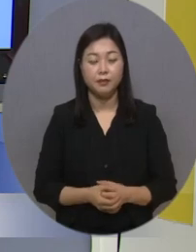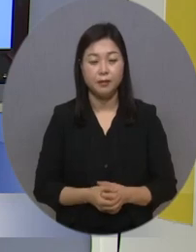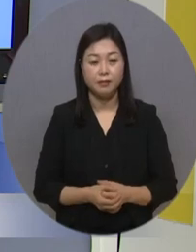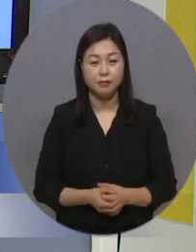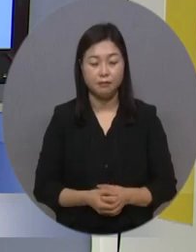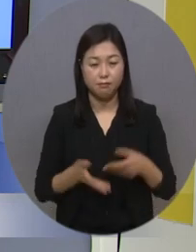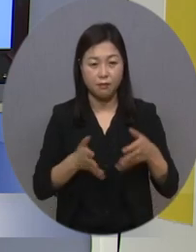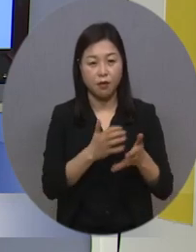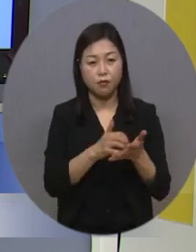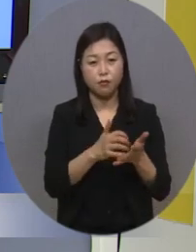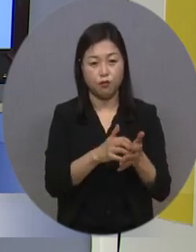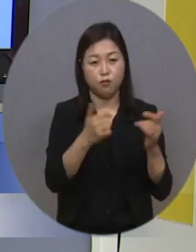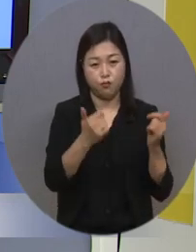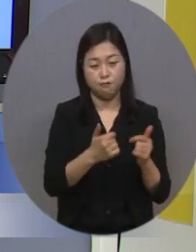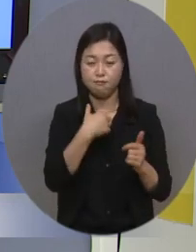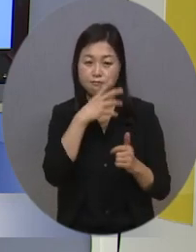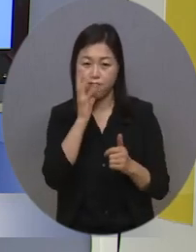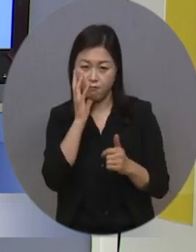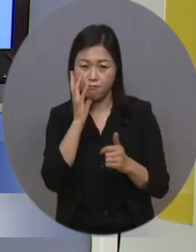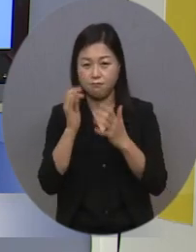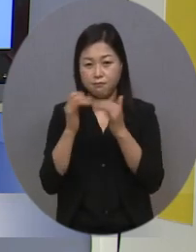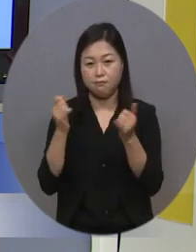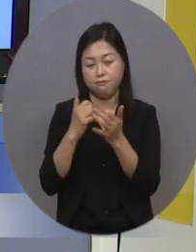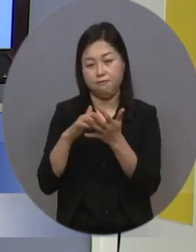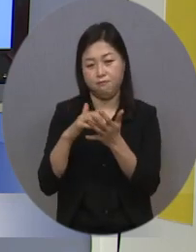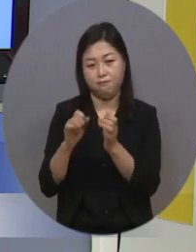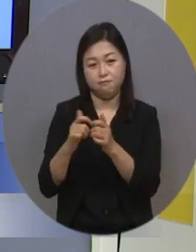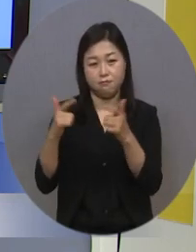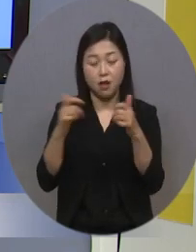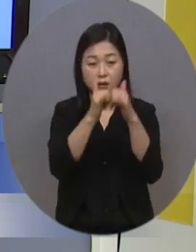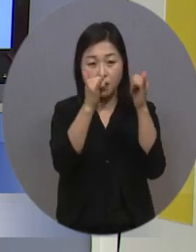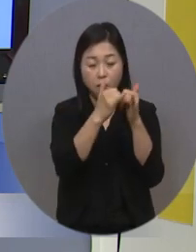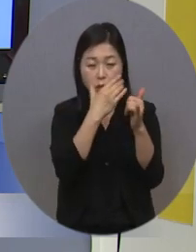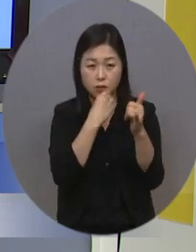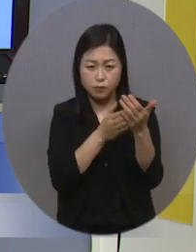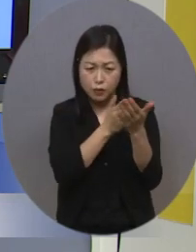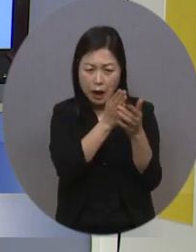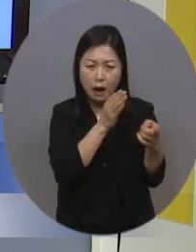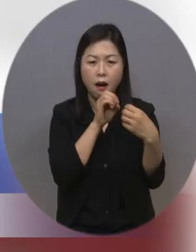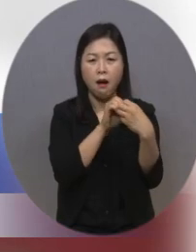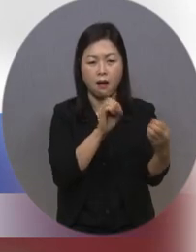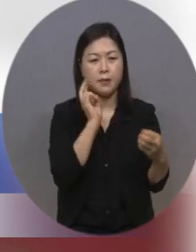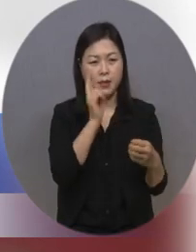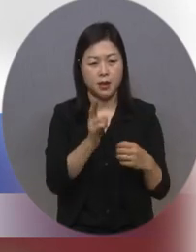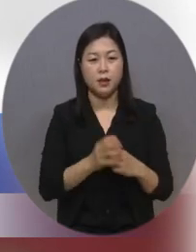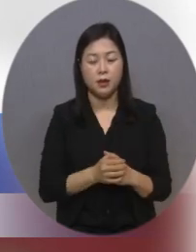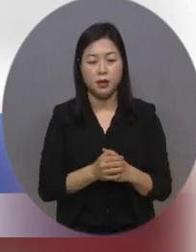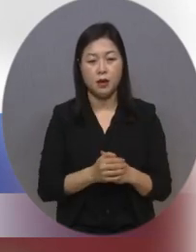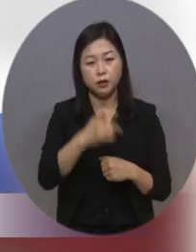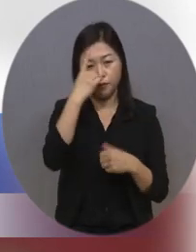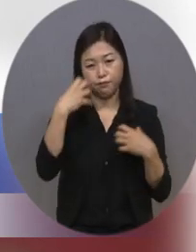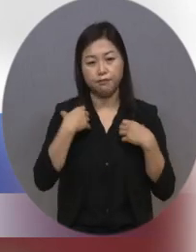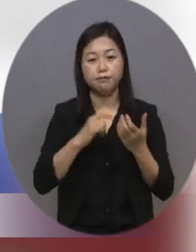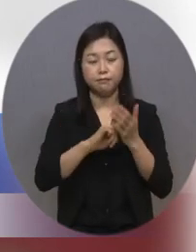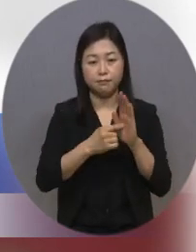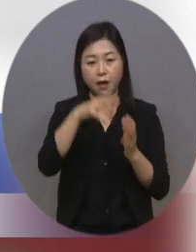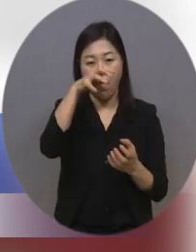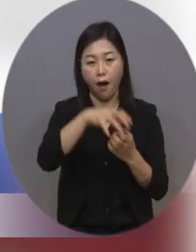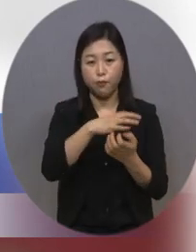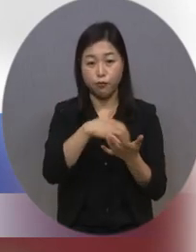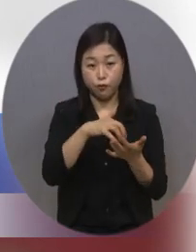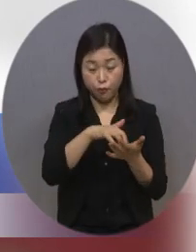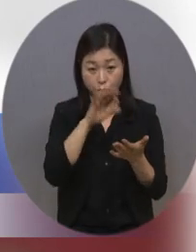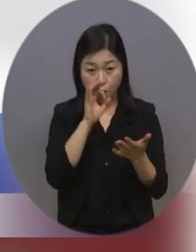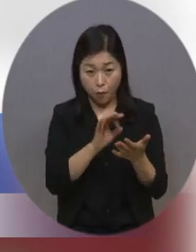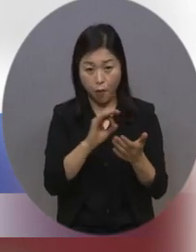저출산 고령화로 인한 사회적 문제가 사회복지 분야에도 직접적인 영향을 끼치고 있습니다. 올해 정부가 발표한 통계 자료를